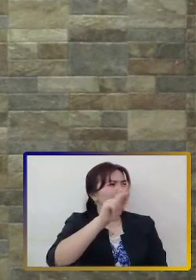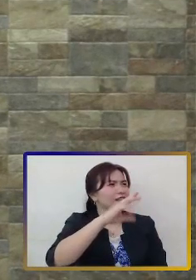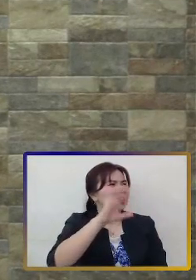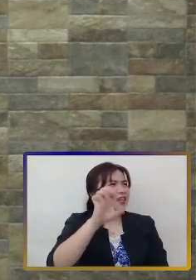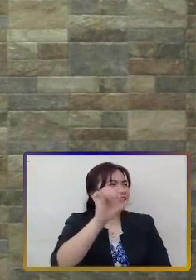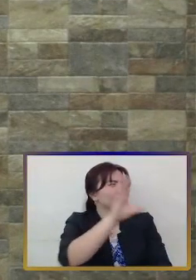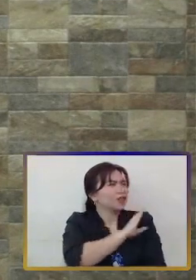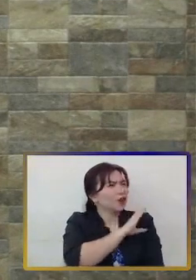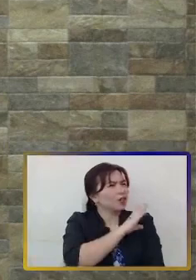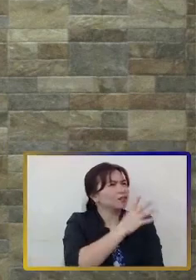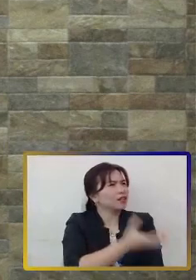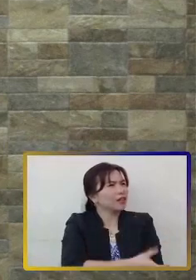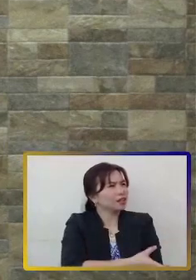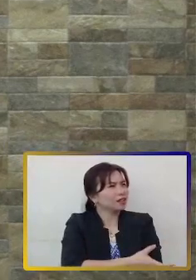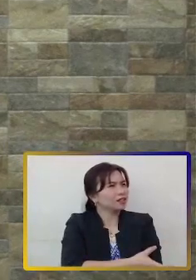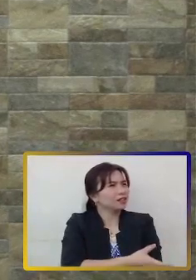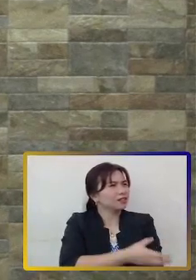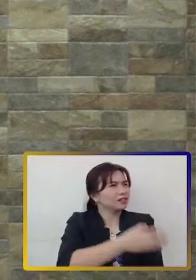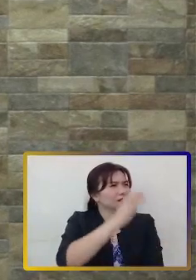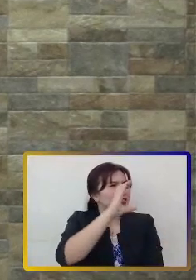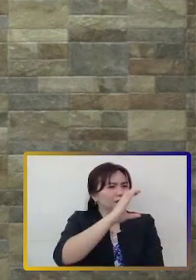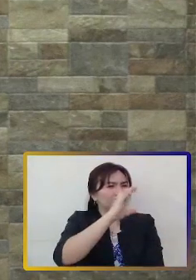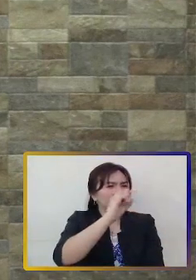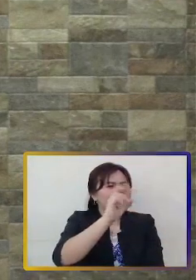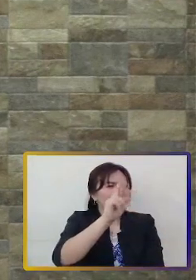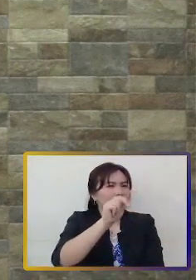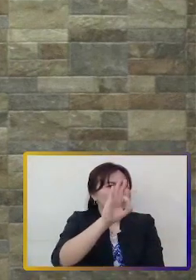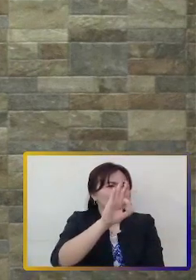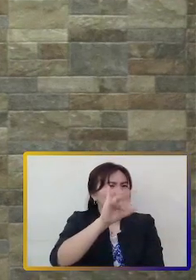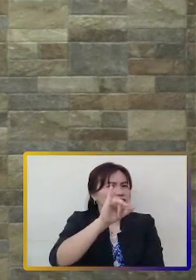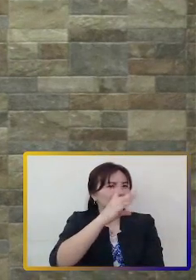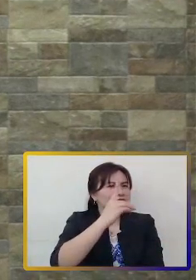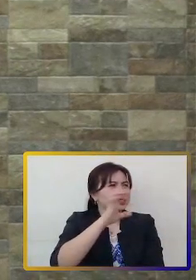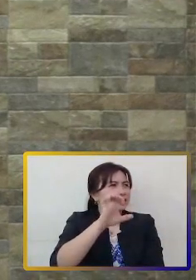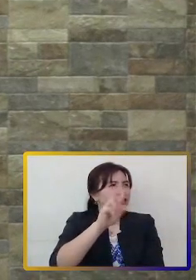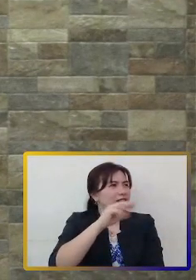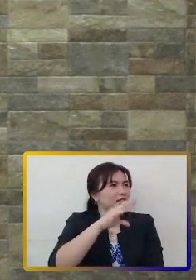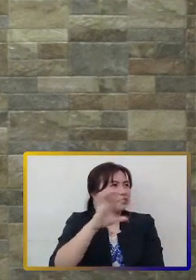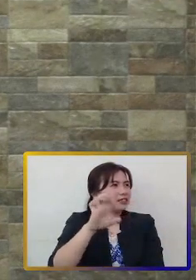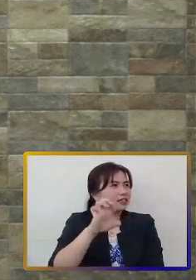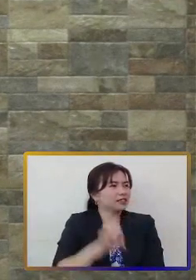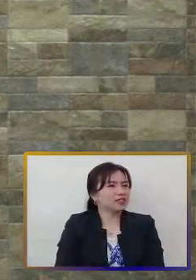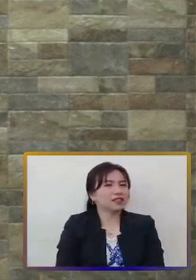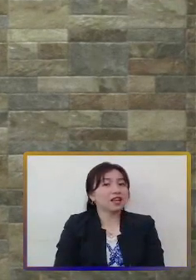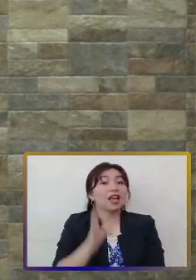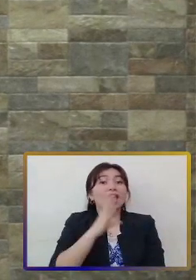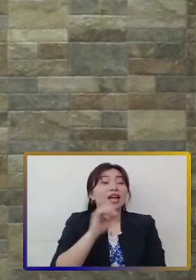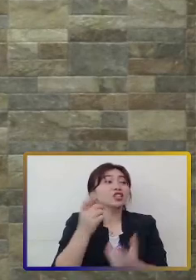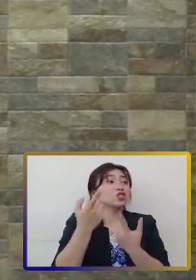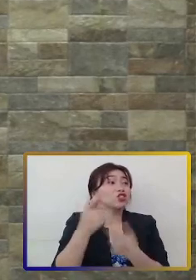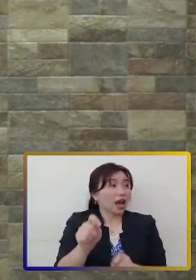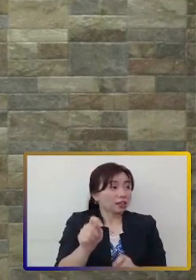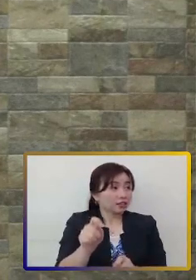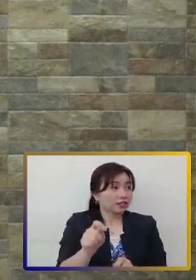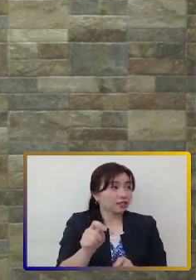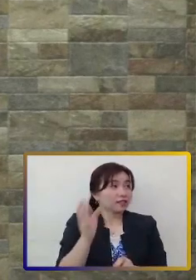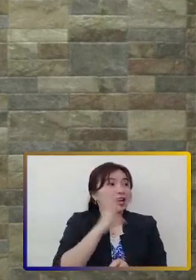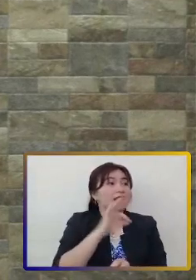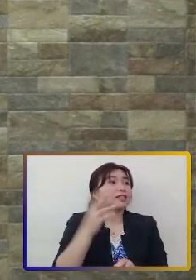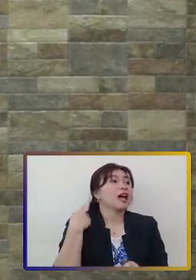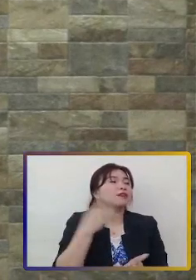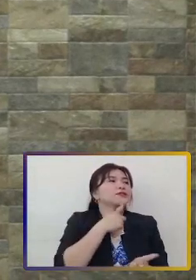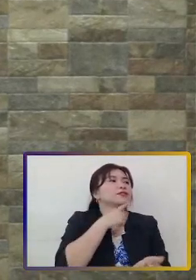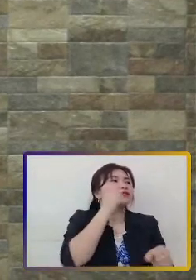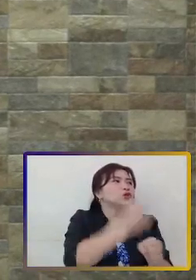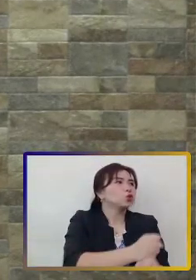Freedom from doubt and Third is certain expectation